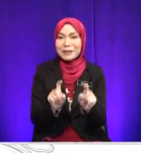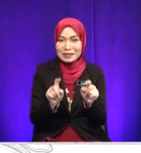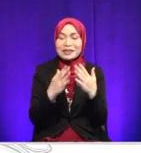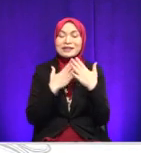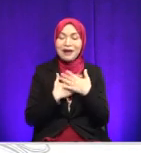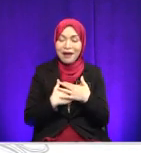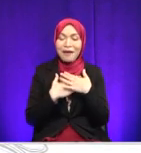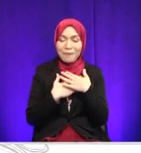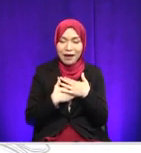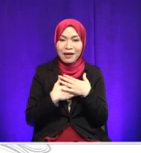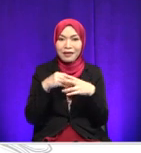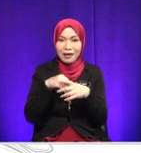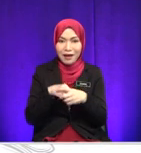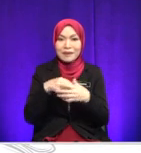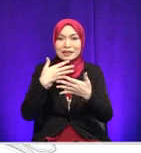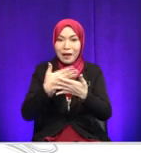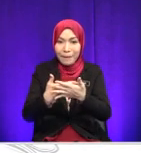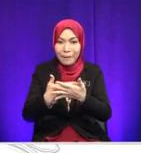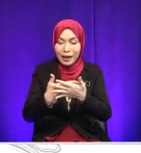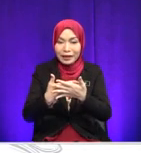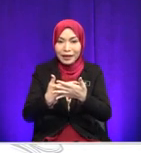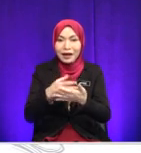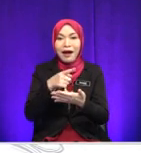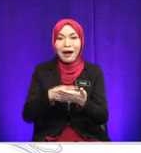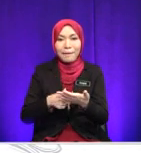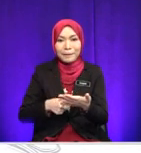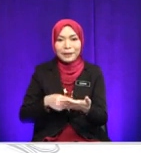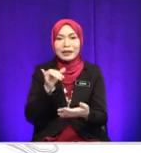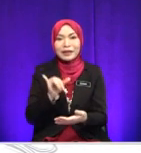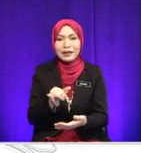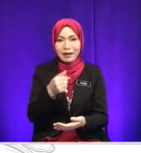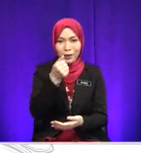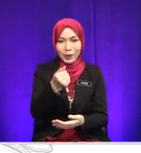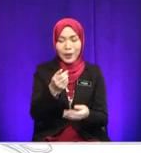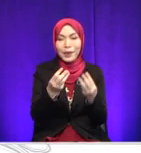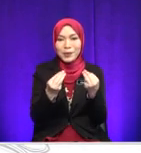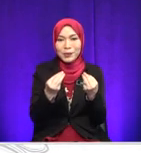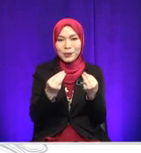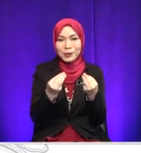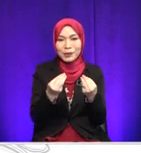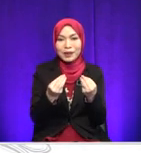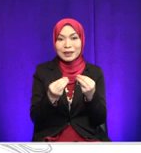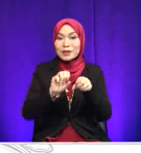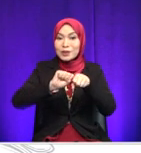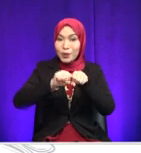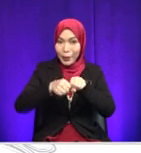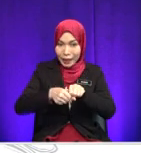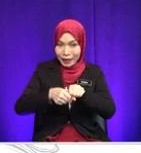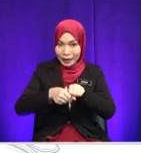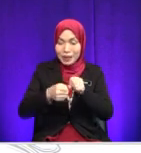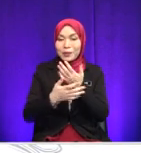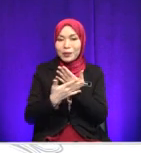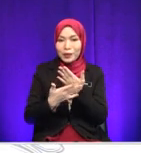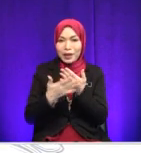kita menyampaikan sesuatu kepada seseorang, seseorang yang mendengar apa yang kita sampaikan itu lebih mudah untuk difahami dan